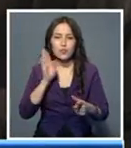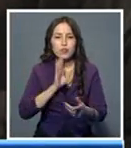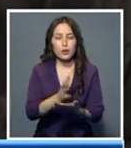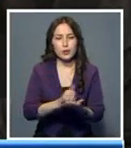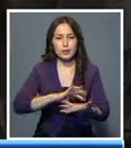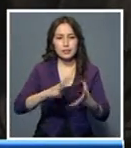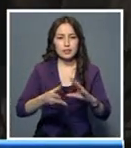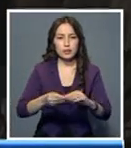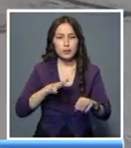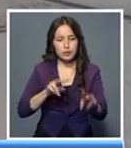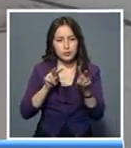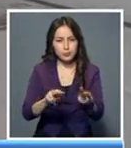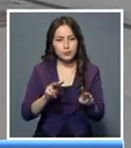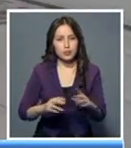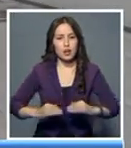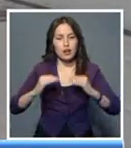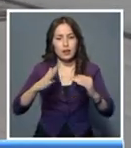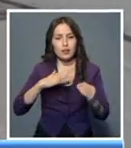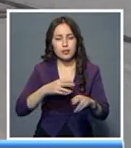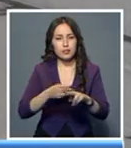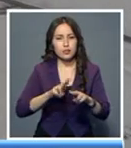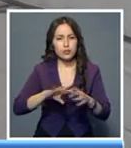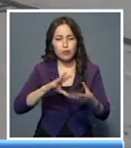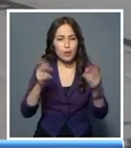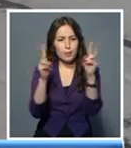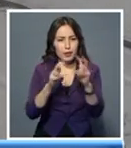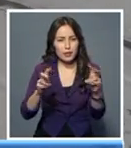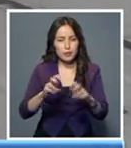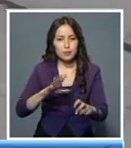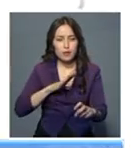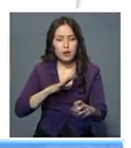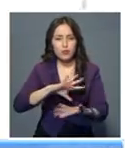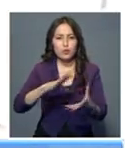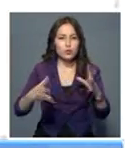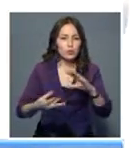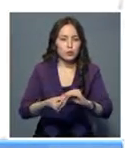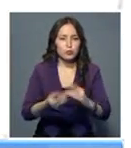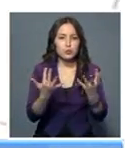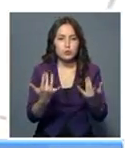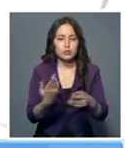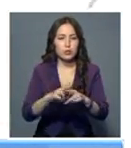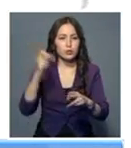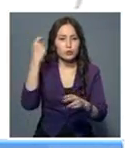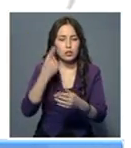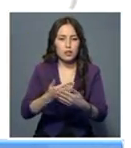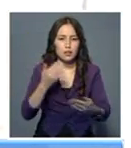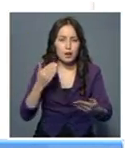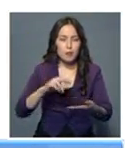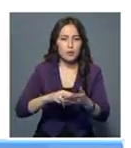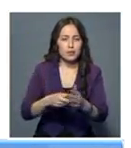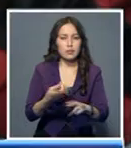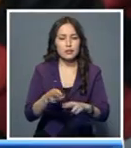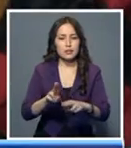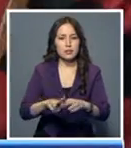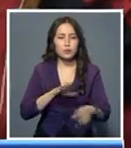тексеріліп, көбесі сөгілмеген аққар көк мұзды төбеден тексеріп, көлемін нақтылау, қаупын сейілту шаралары жүрді. Тобыл бастау